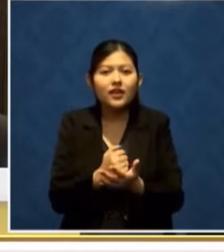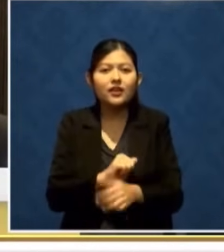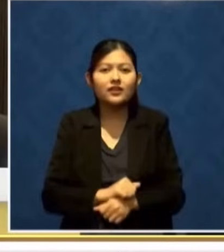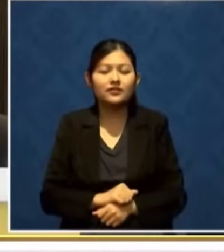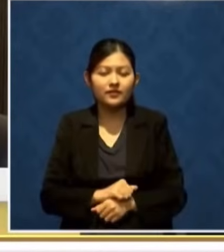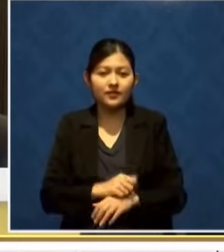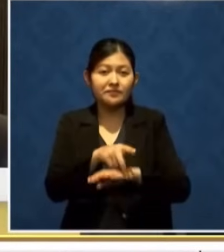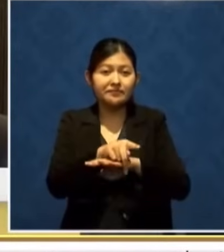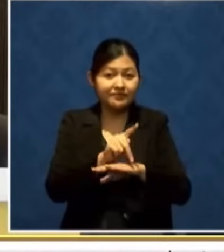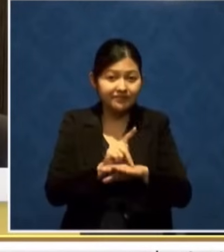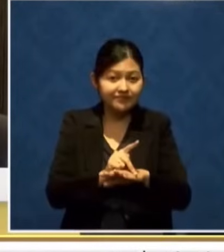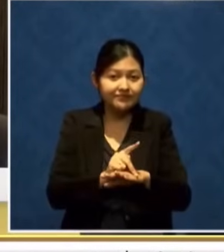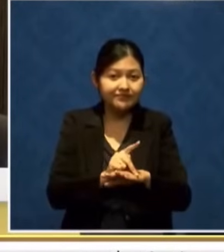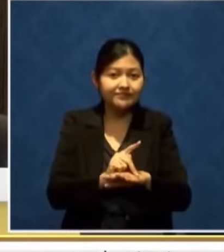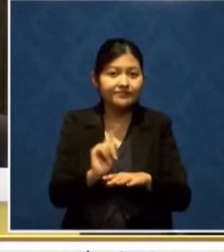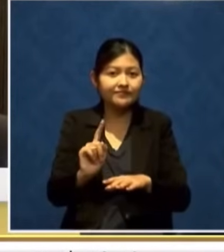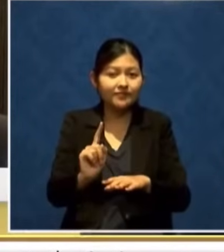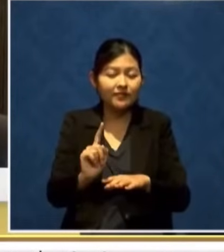ครับ